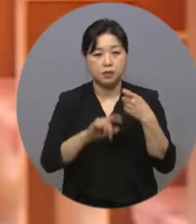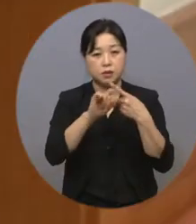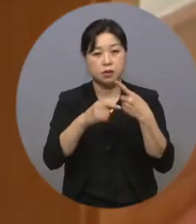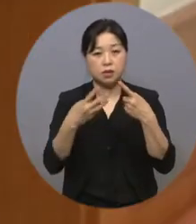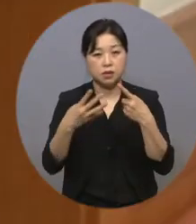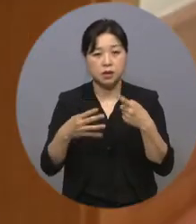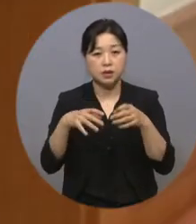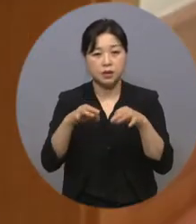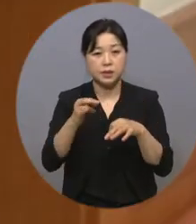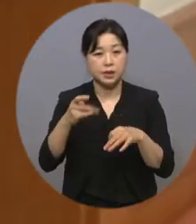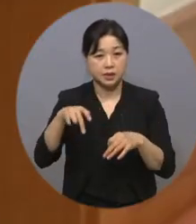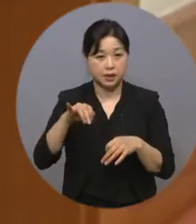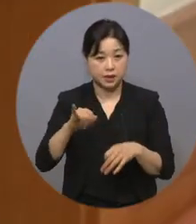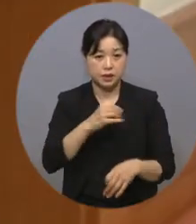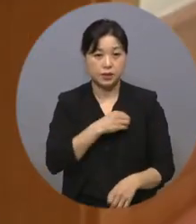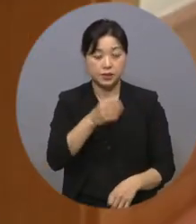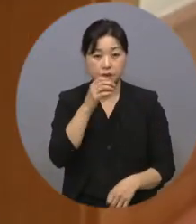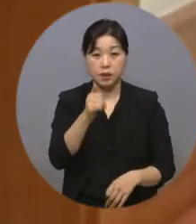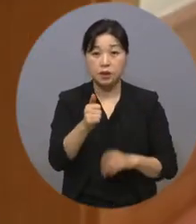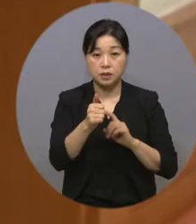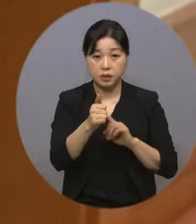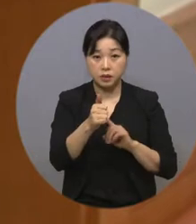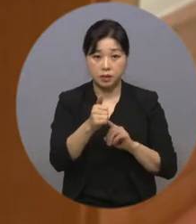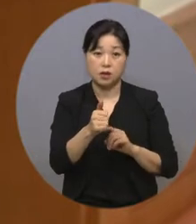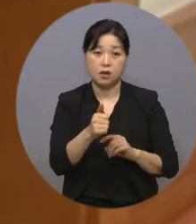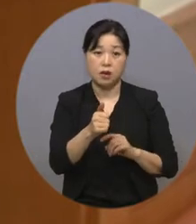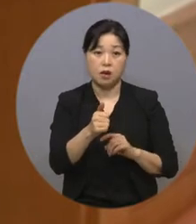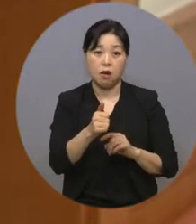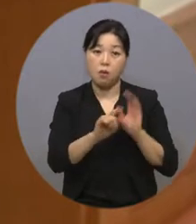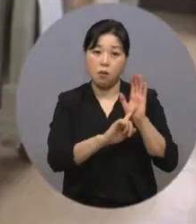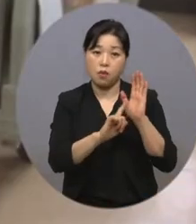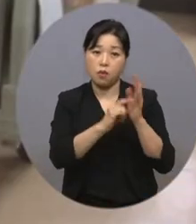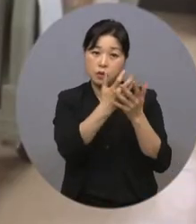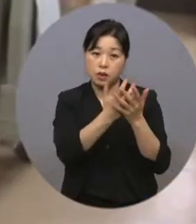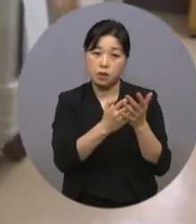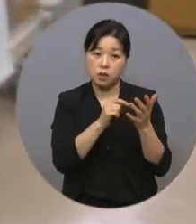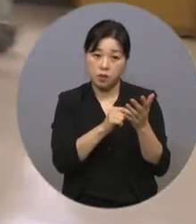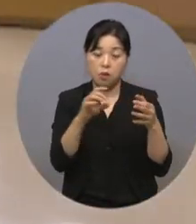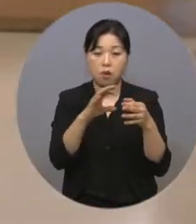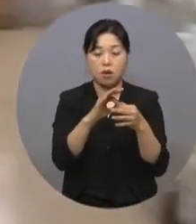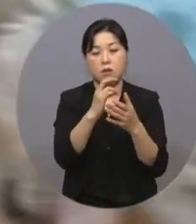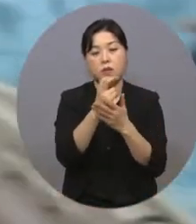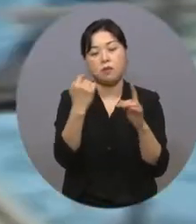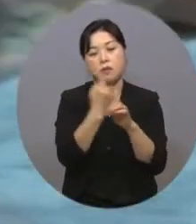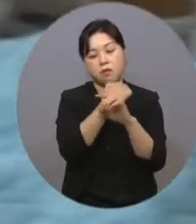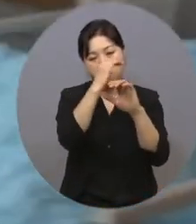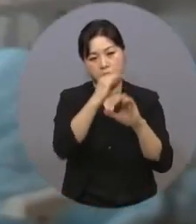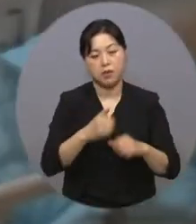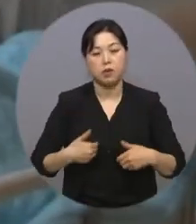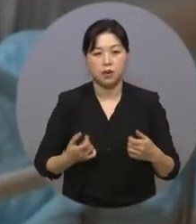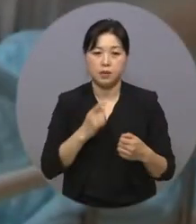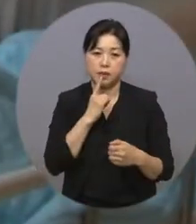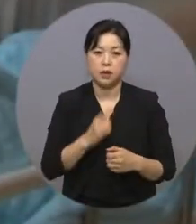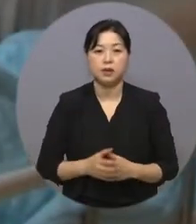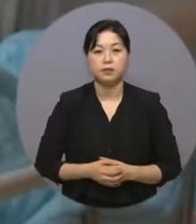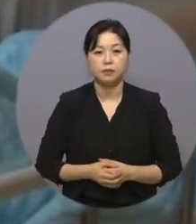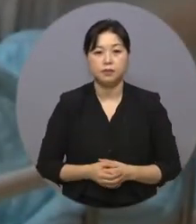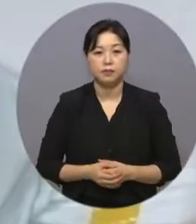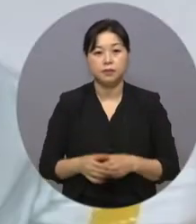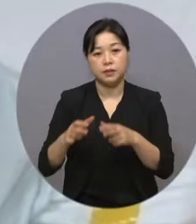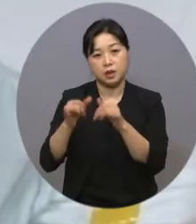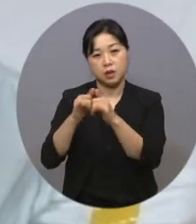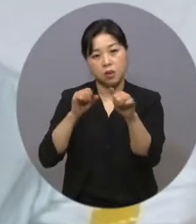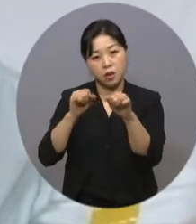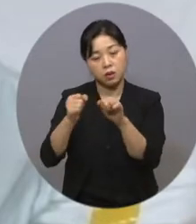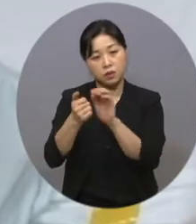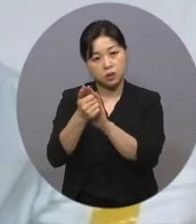의원은 이 같은 내용을 담은 보도자료를 통해 관련법 개정 등 개선책 마련을 강조했습니다. 장애인